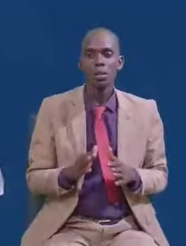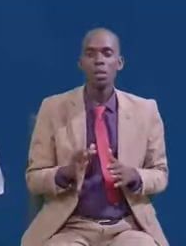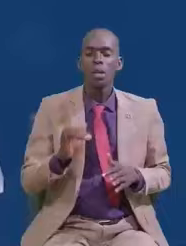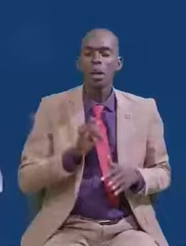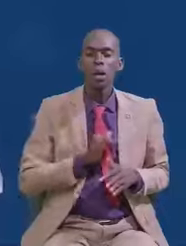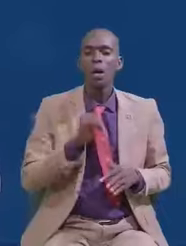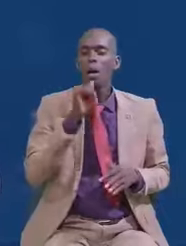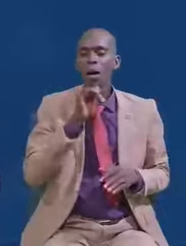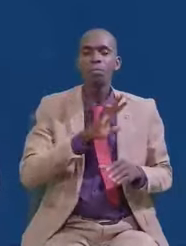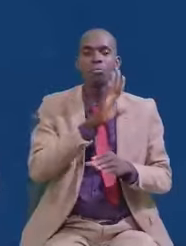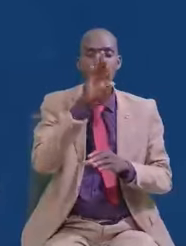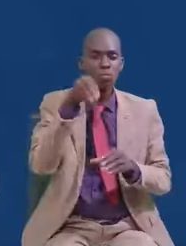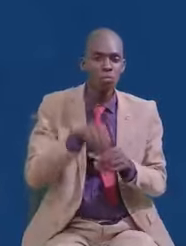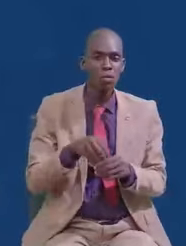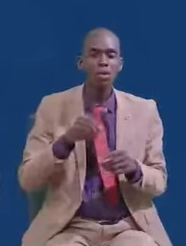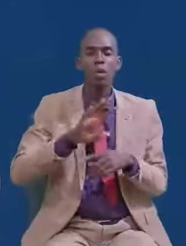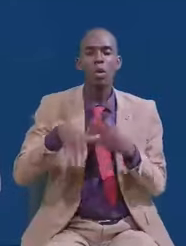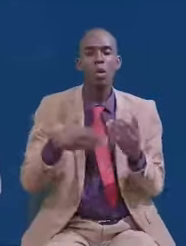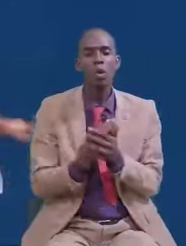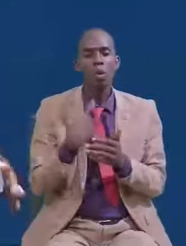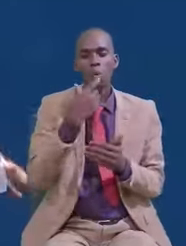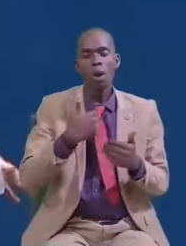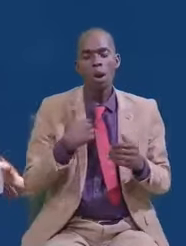Je fais partie de tous ceux qui